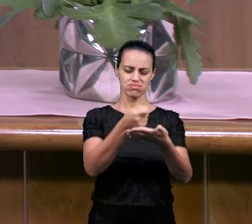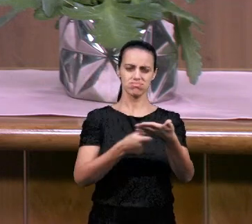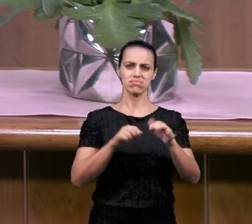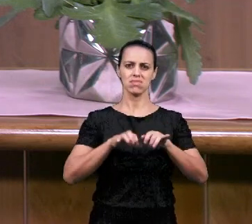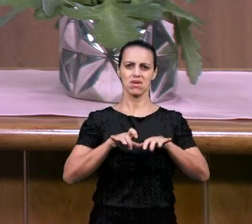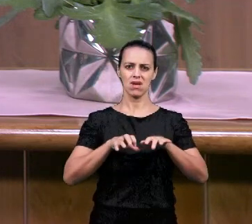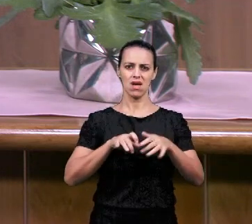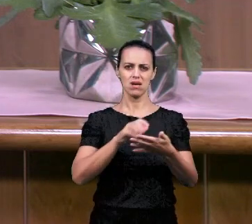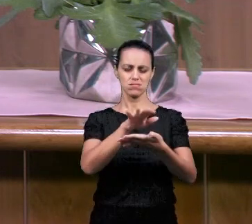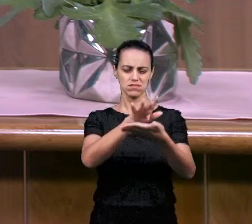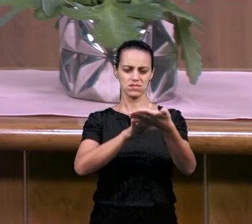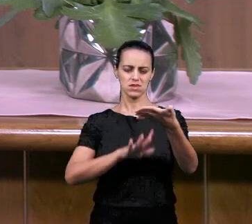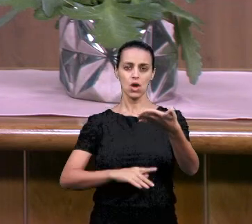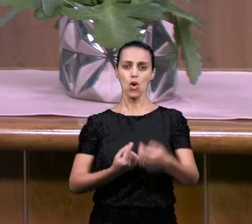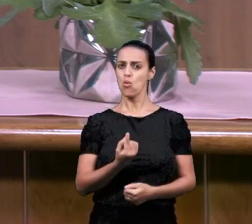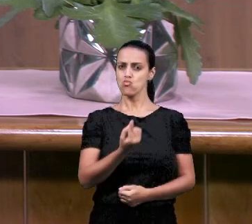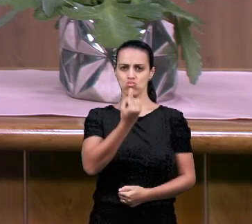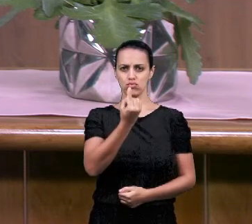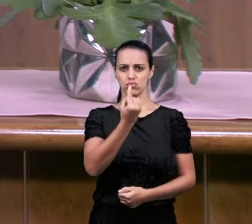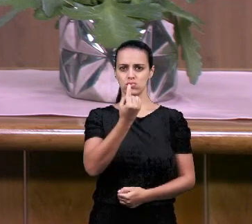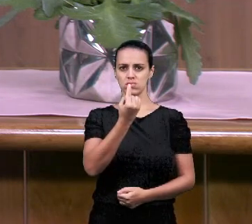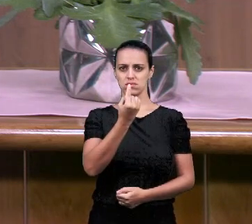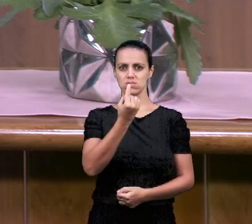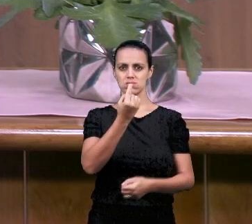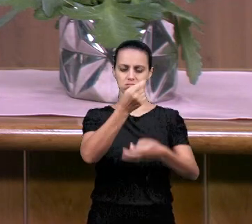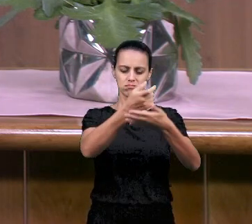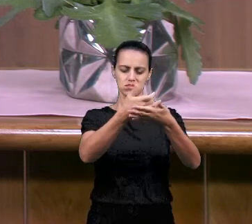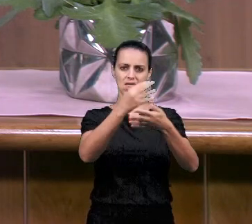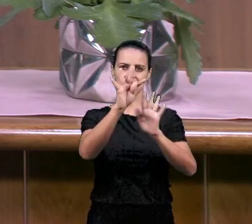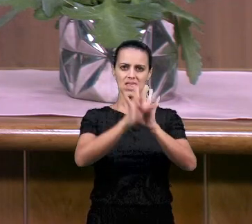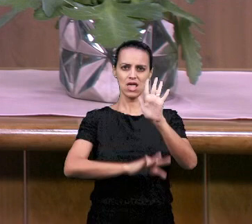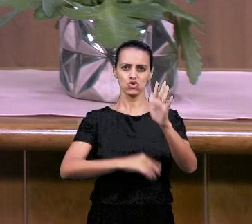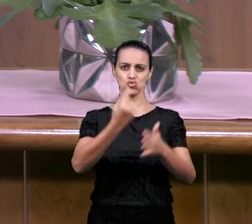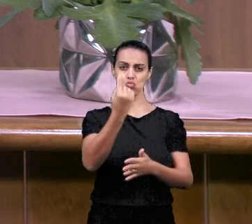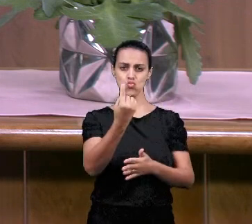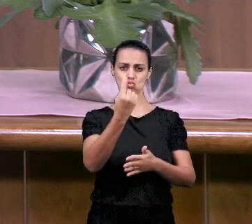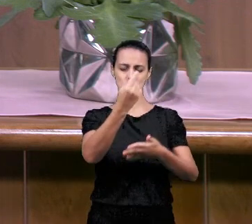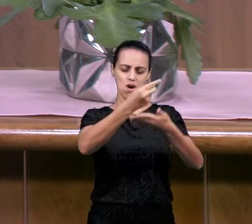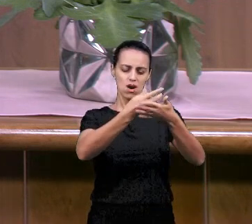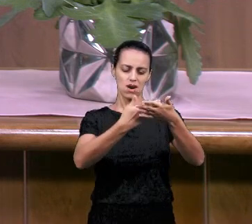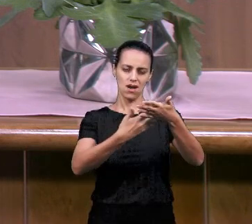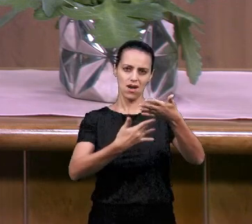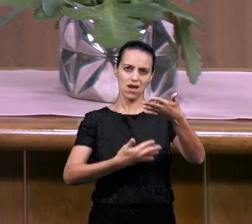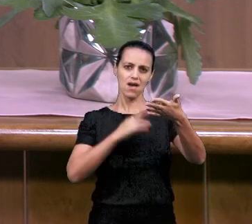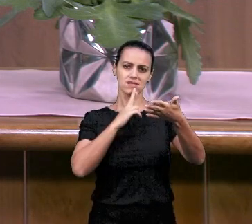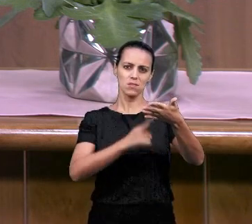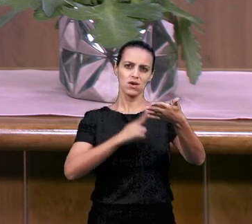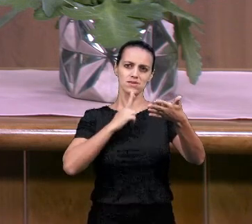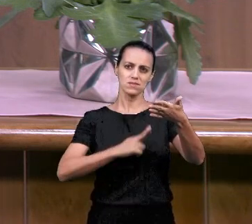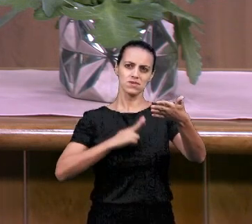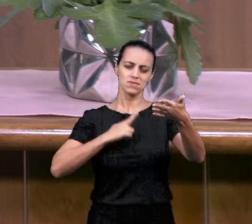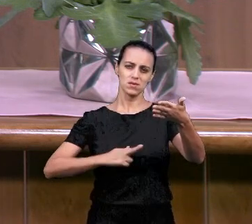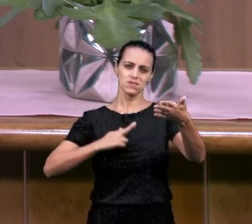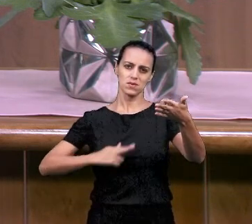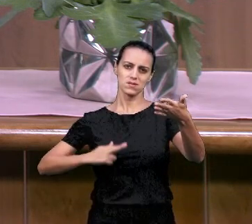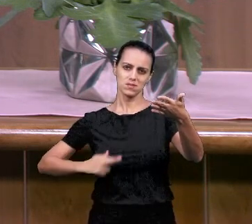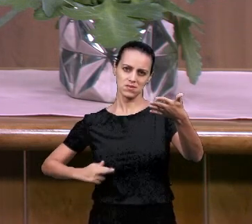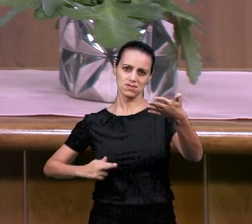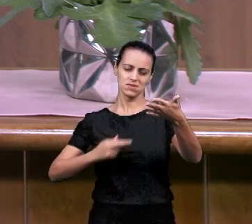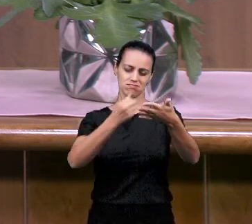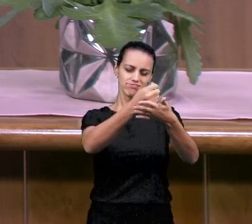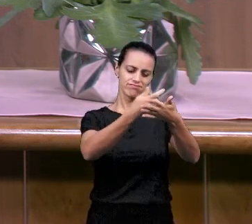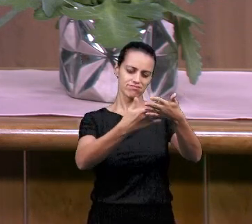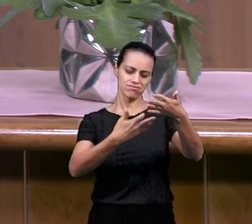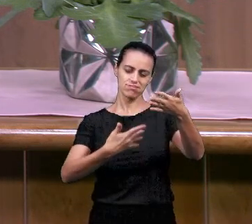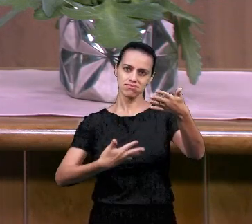va répondre un seul formulaire, cette partie de texte. Il va mettre toutes les réponses à toutes ces